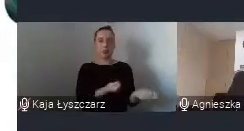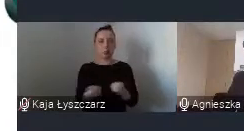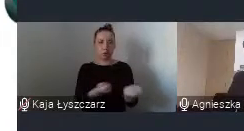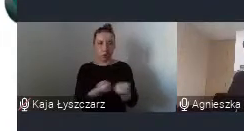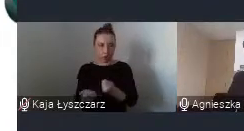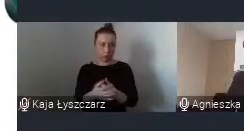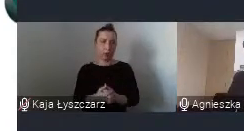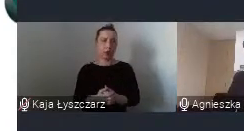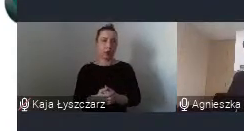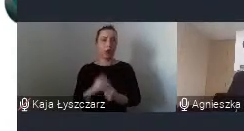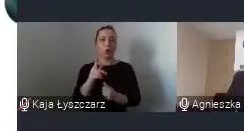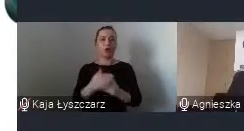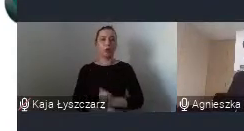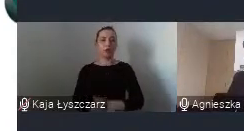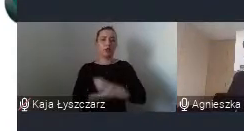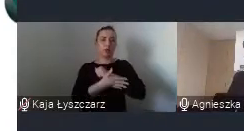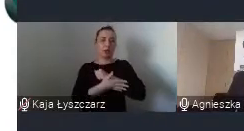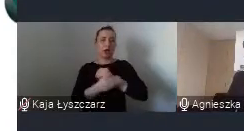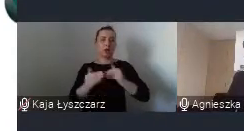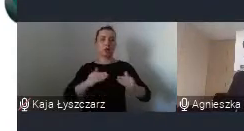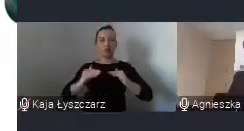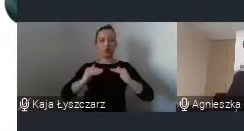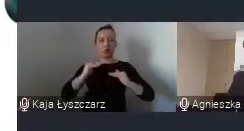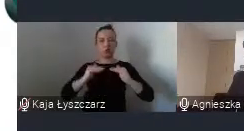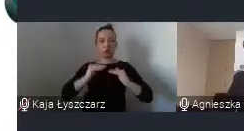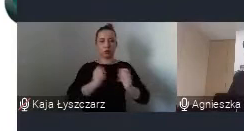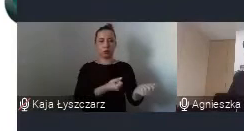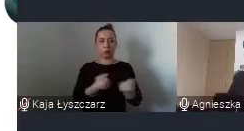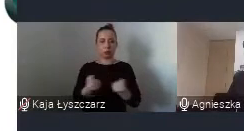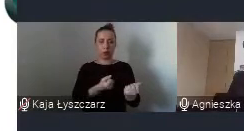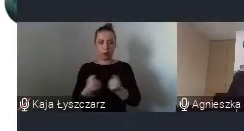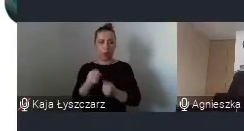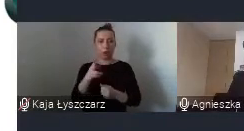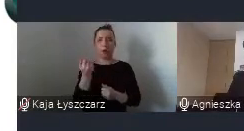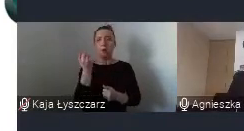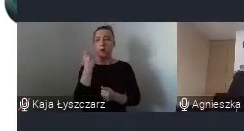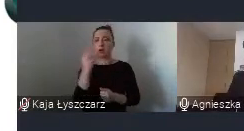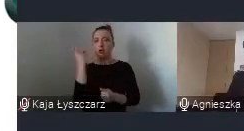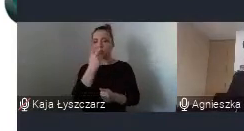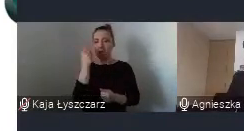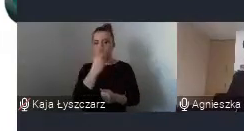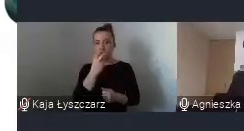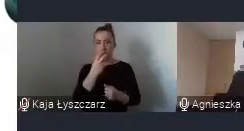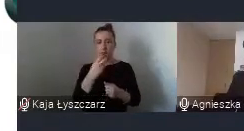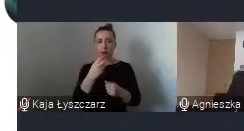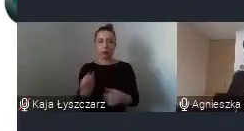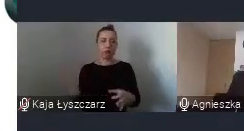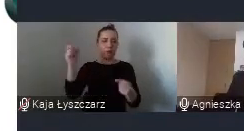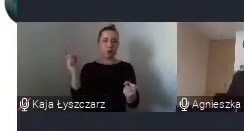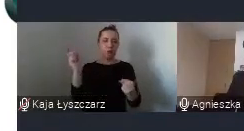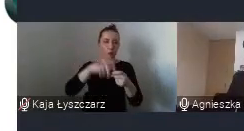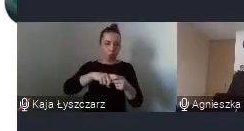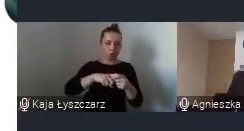ma wspierać zrównoważoną mobilność, ale jednocześnie w taki dosyć ciekawy sposób angażować lokalny biznes, czyli wychodzić